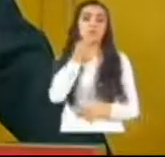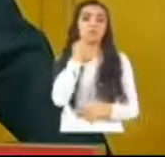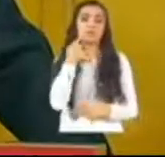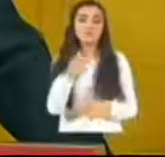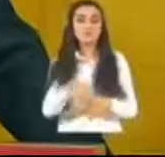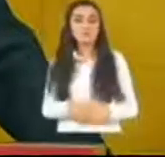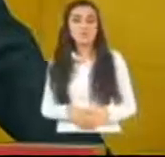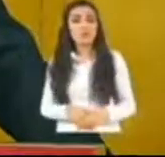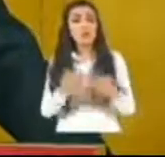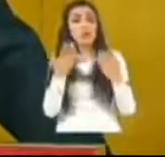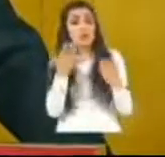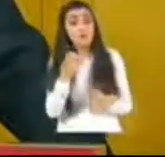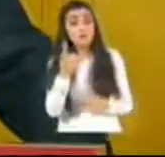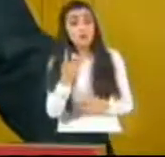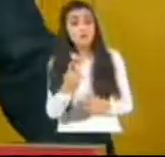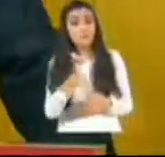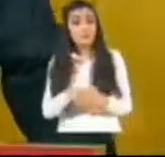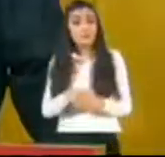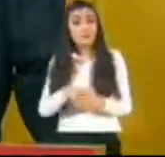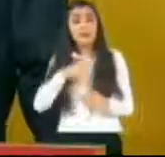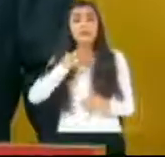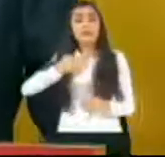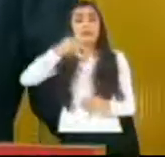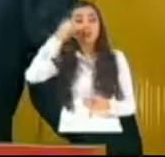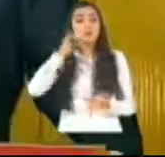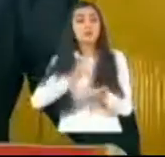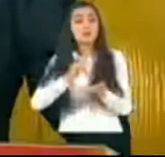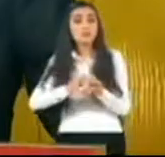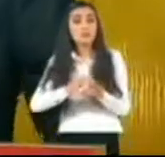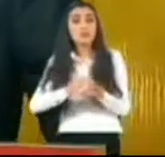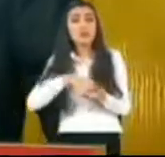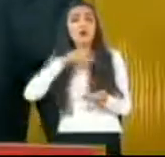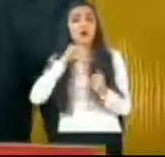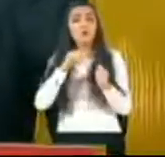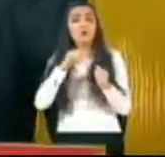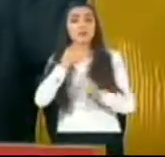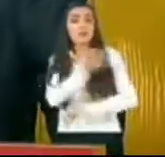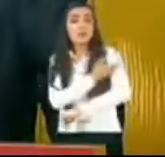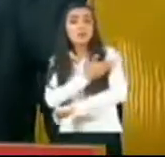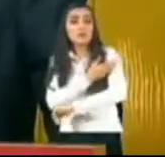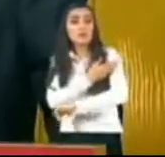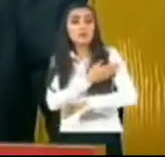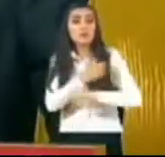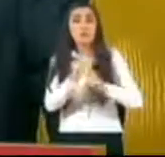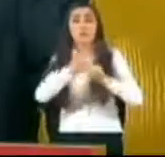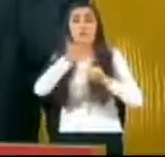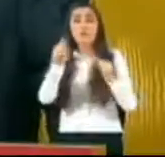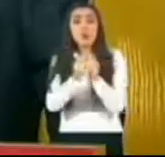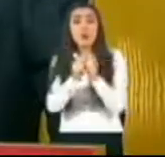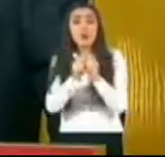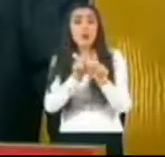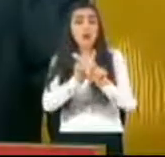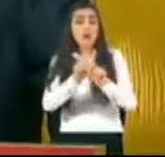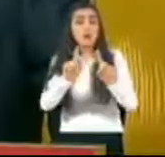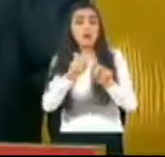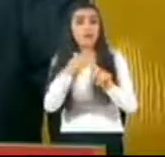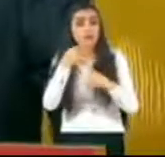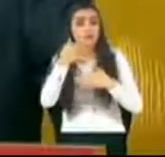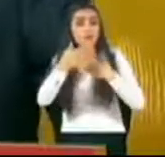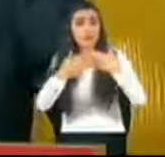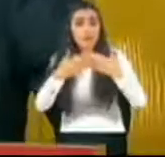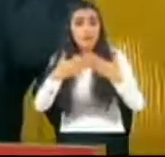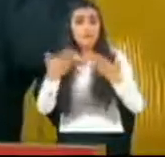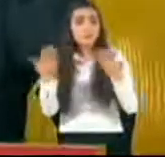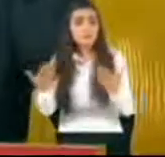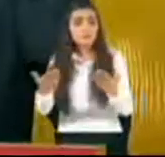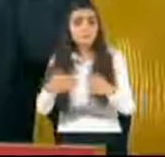koymuşlardır. Öyle ki idam cezasının Avrupa ülkelerinin bütün değerlerine aykırı olduğunu ifade